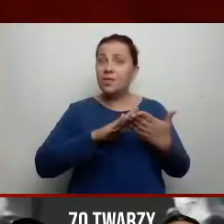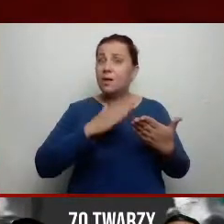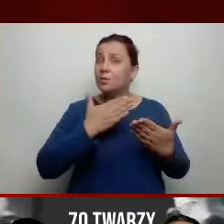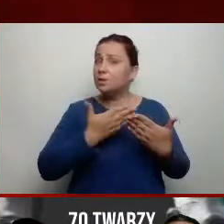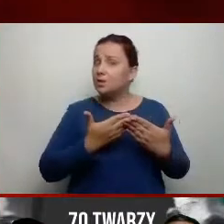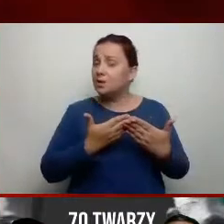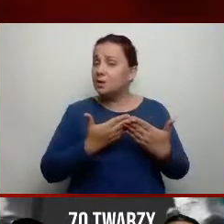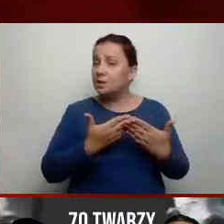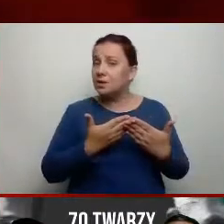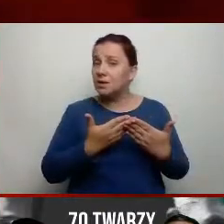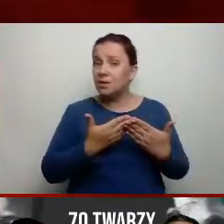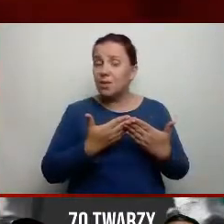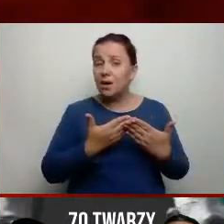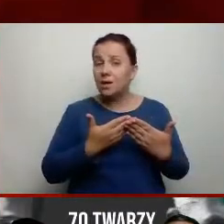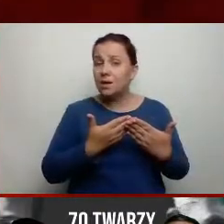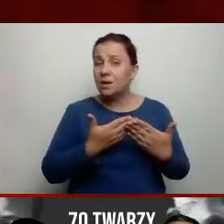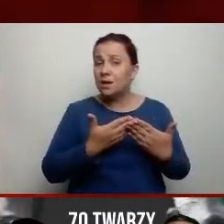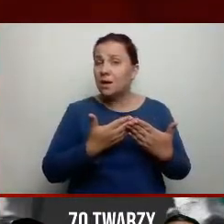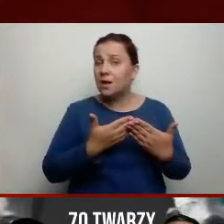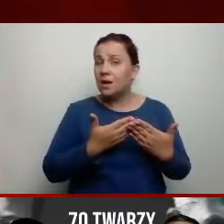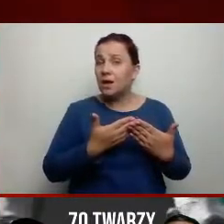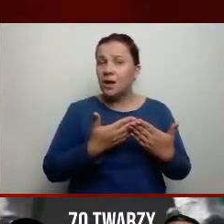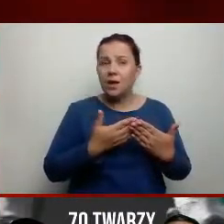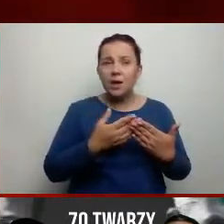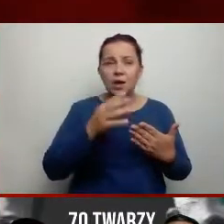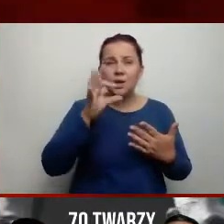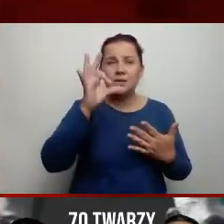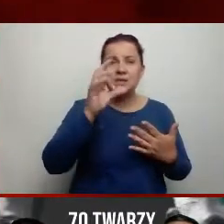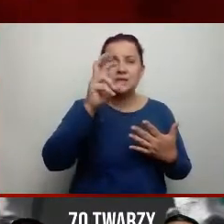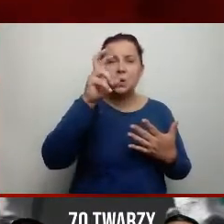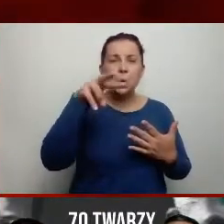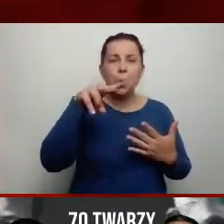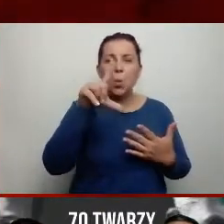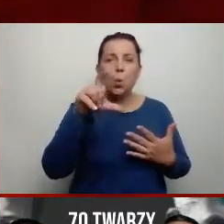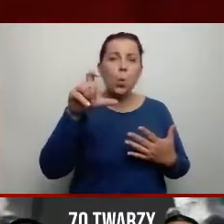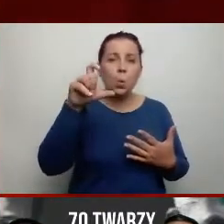przez Witkacego na przykład Bruno Schulz.